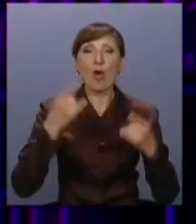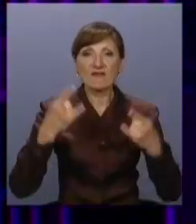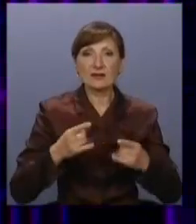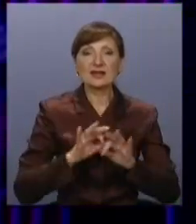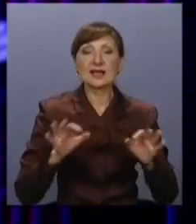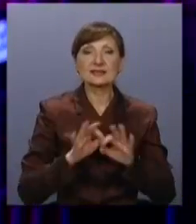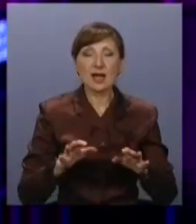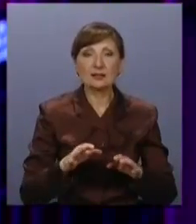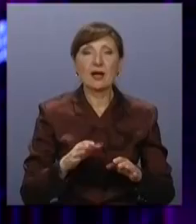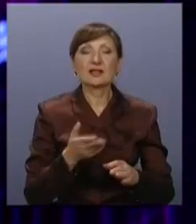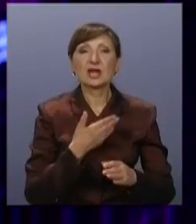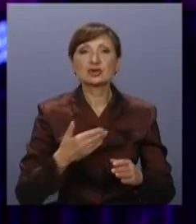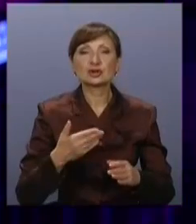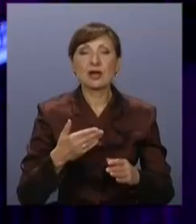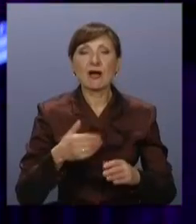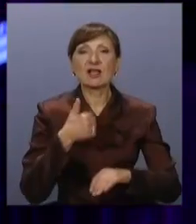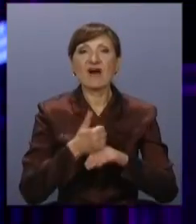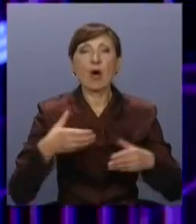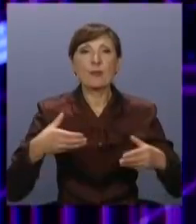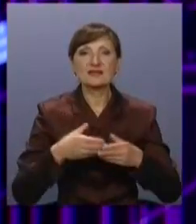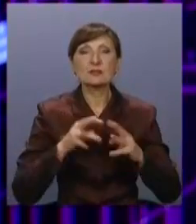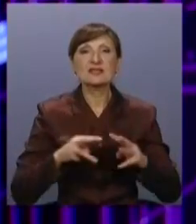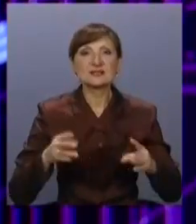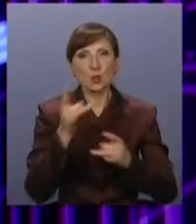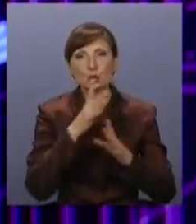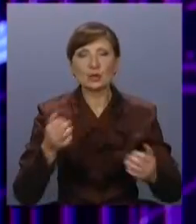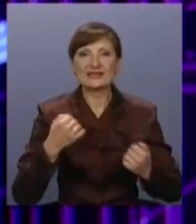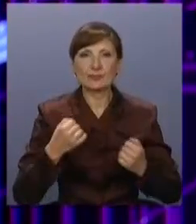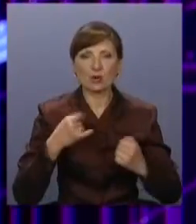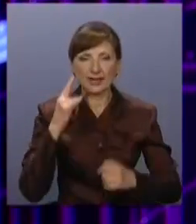рассказал Ельсияр Канагатов, глава комитета Министерства культуры и спорта Казахстана.